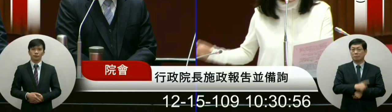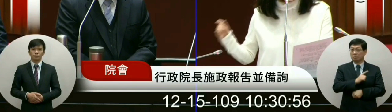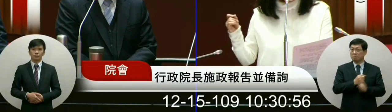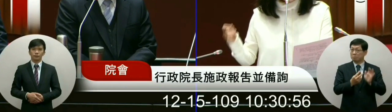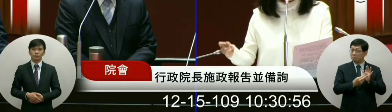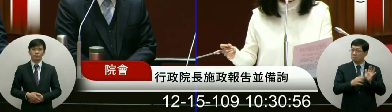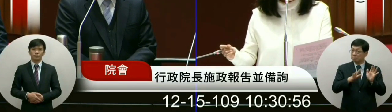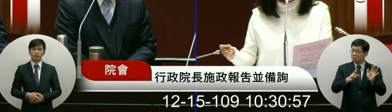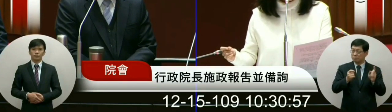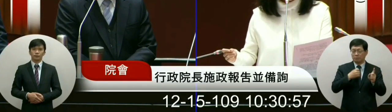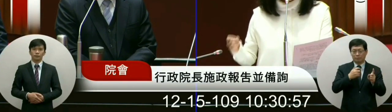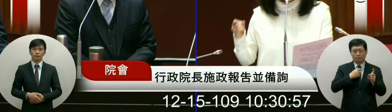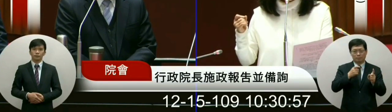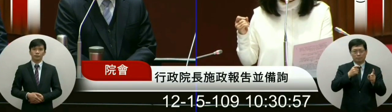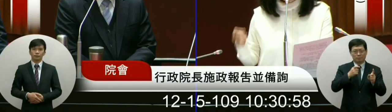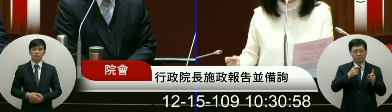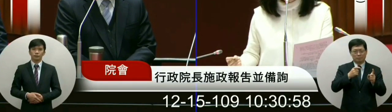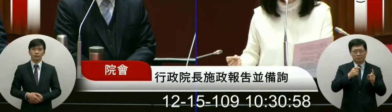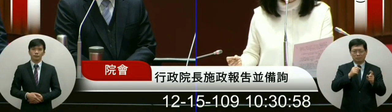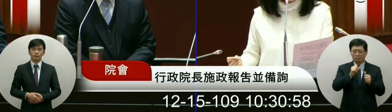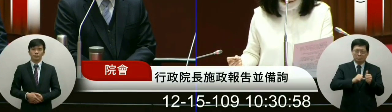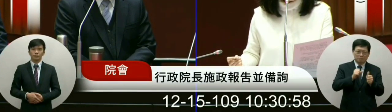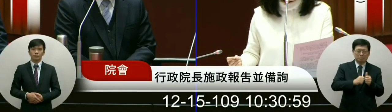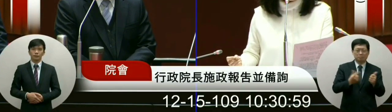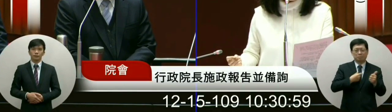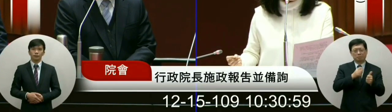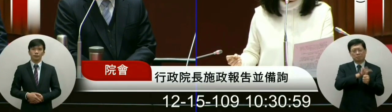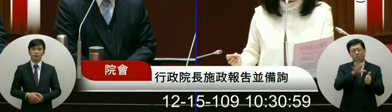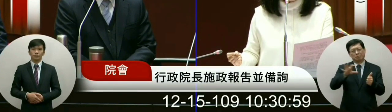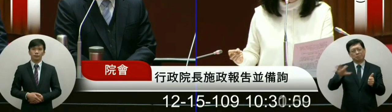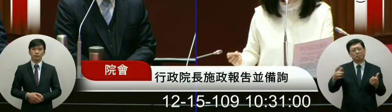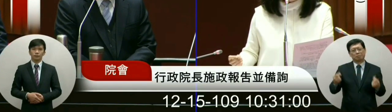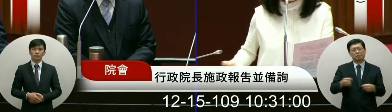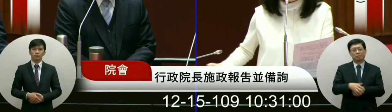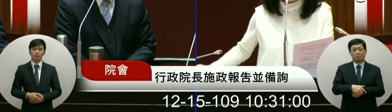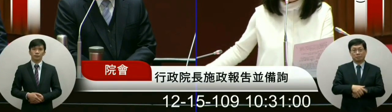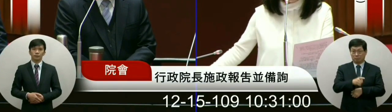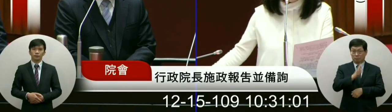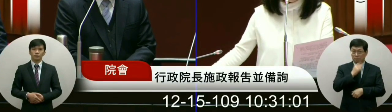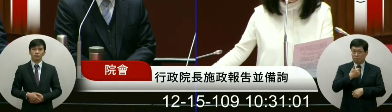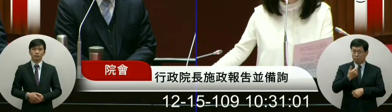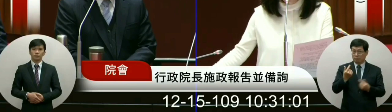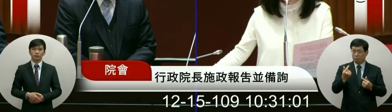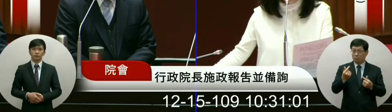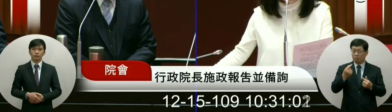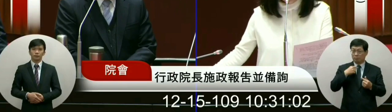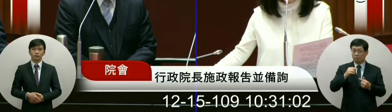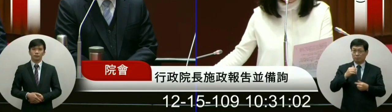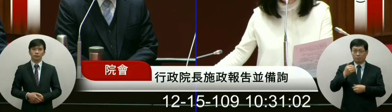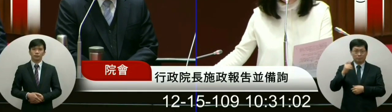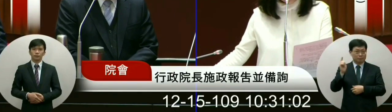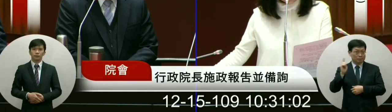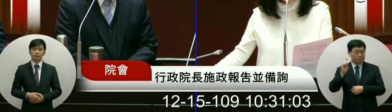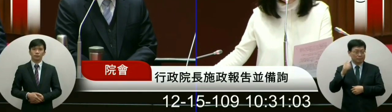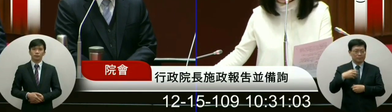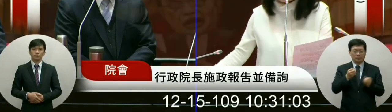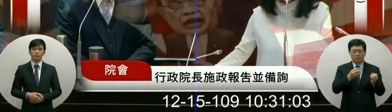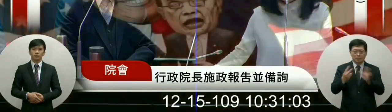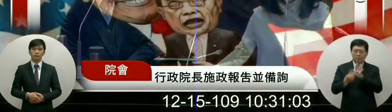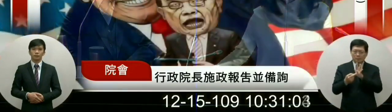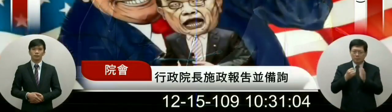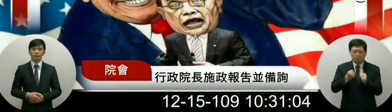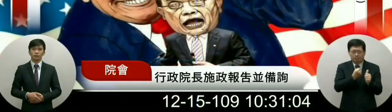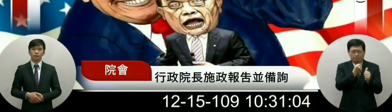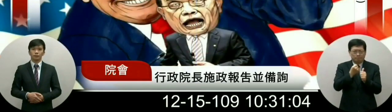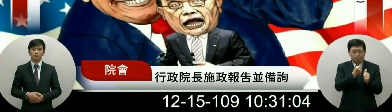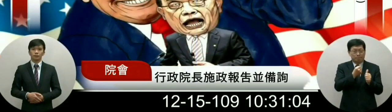的说话有一点僵硬，有一点制式。您是不是受到某一种无法形容的牵